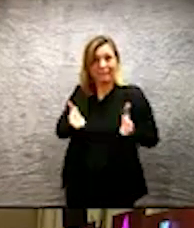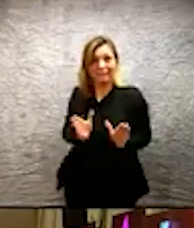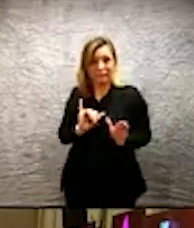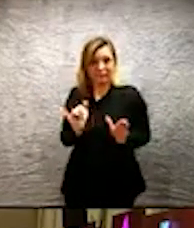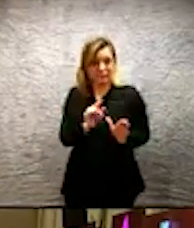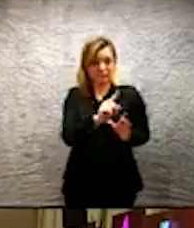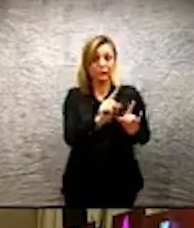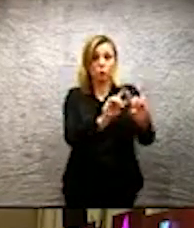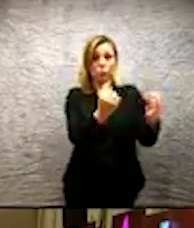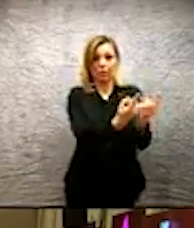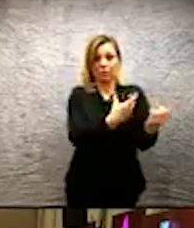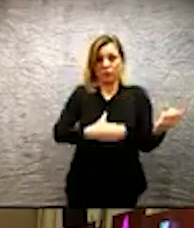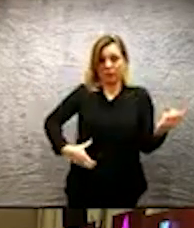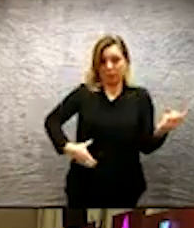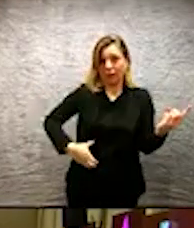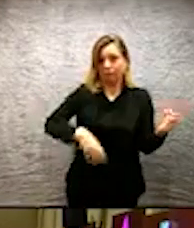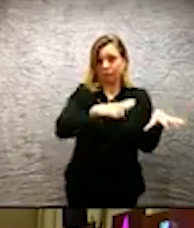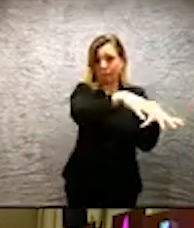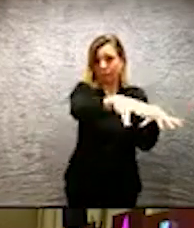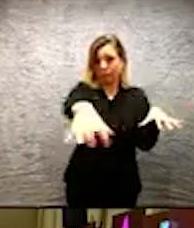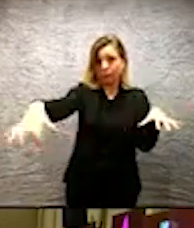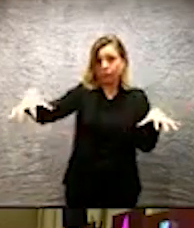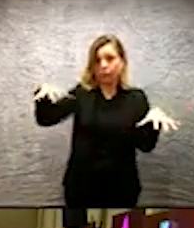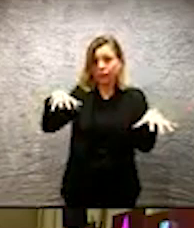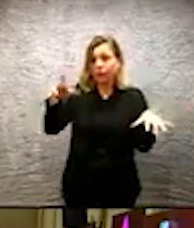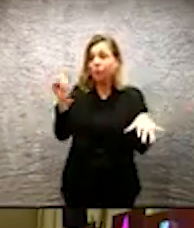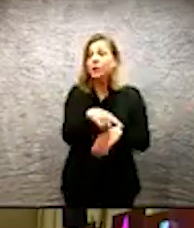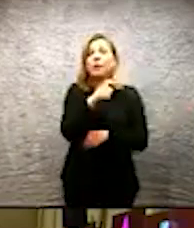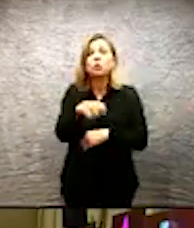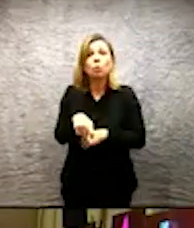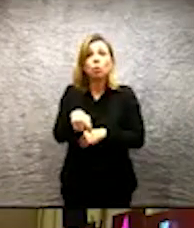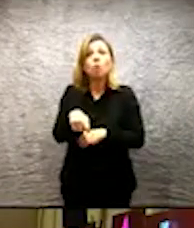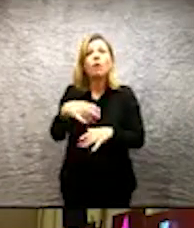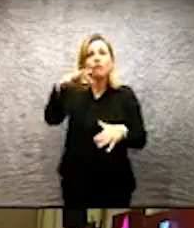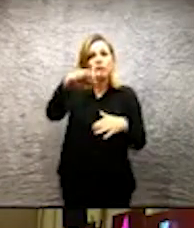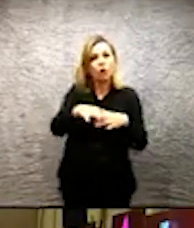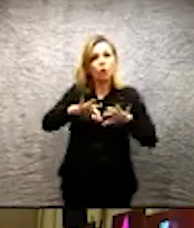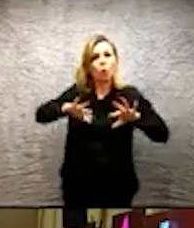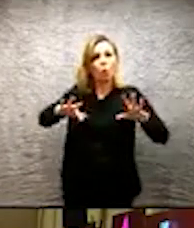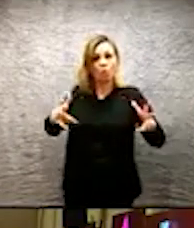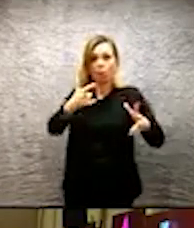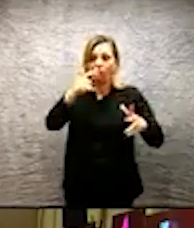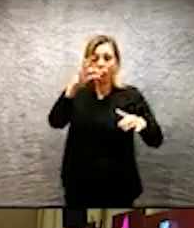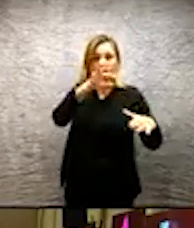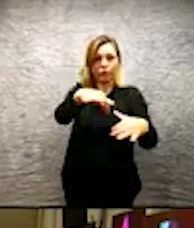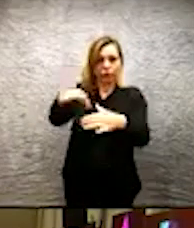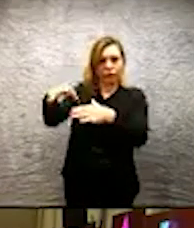en sachant que la modalité de vote se fait aux trois quarts.